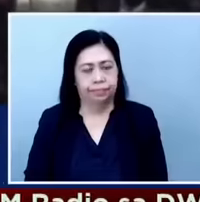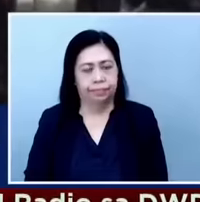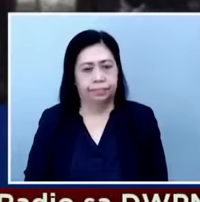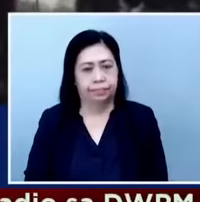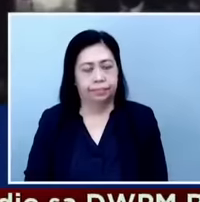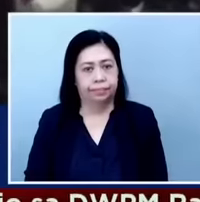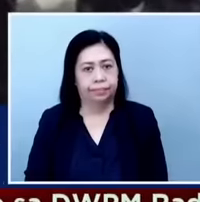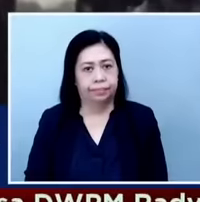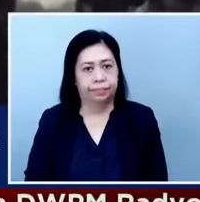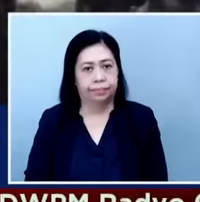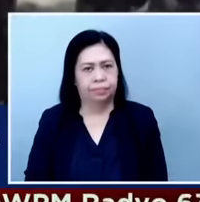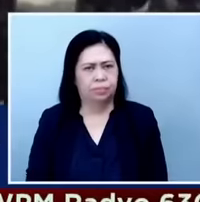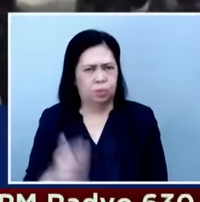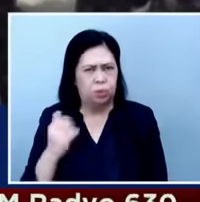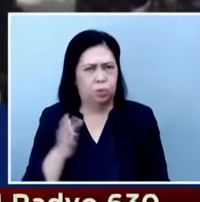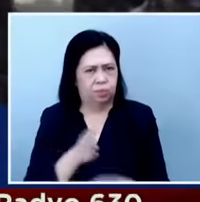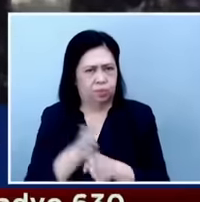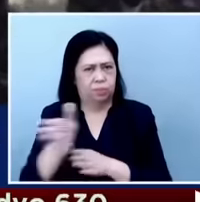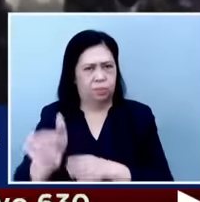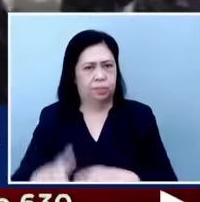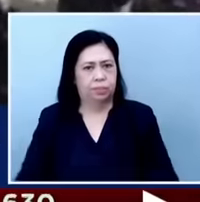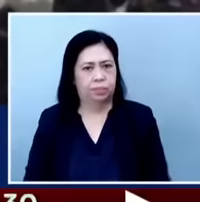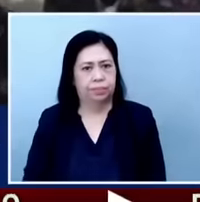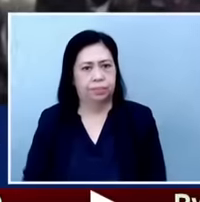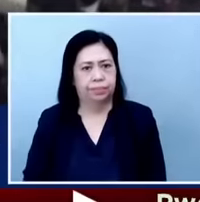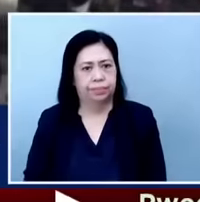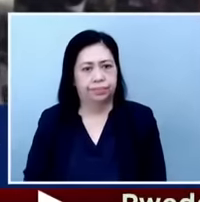Hoy, sana dumiretso na.